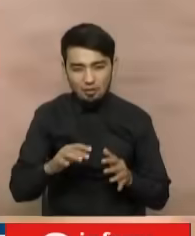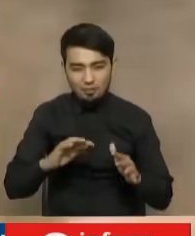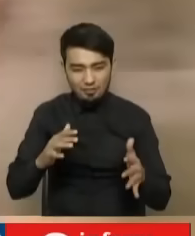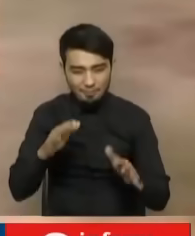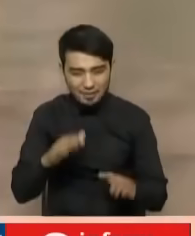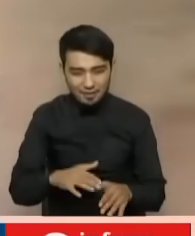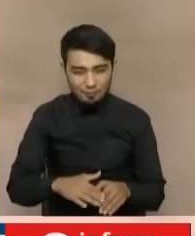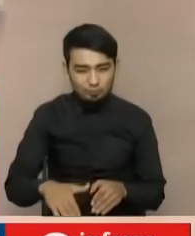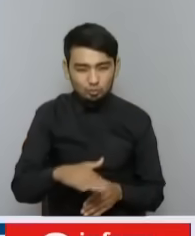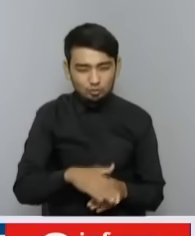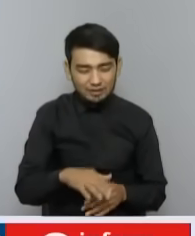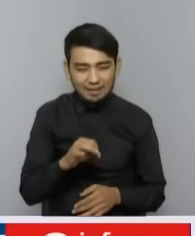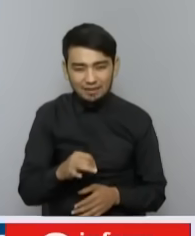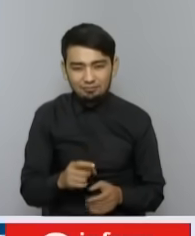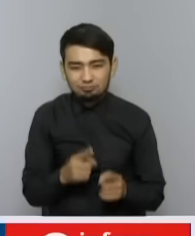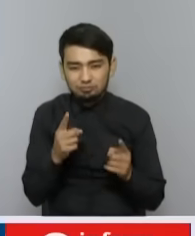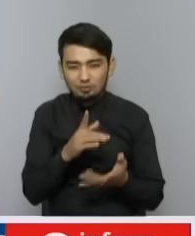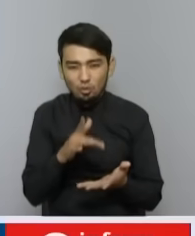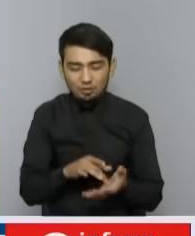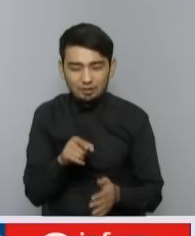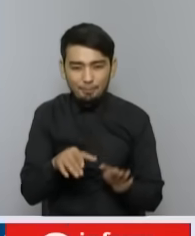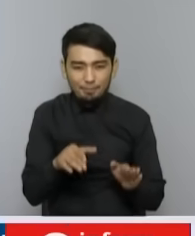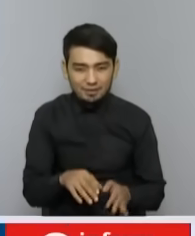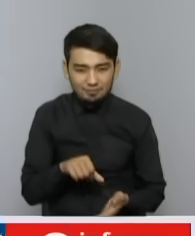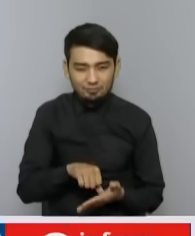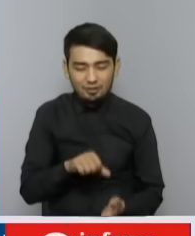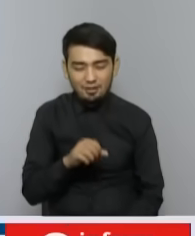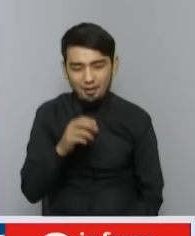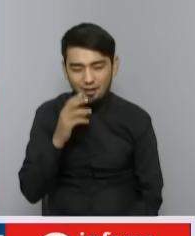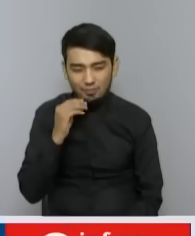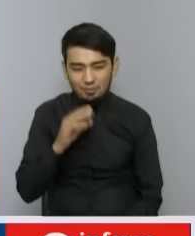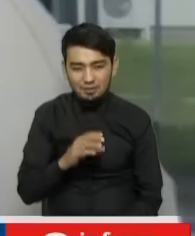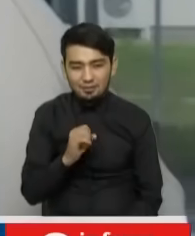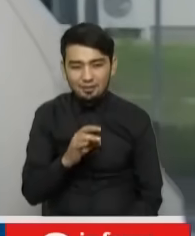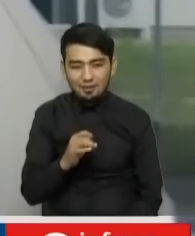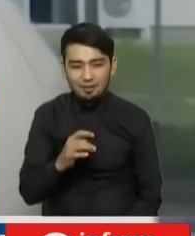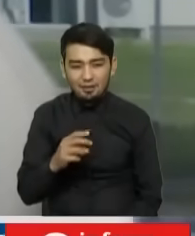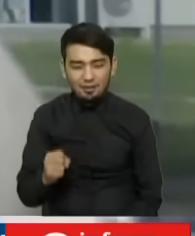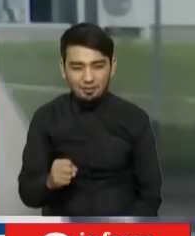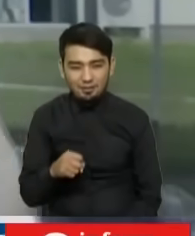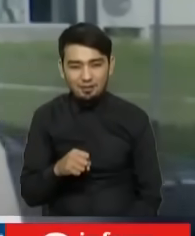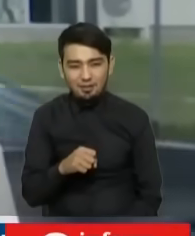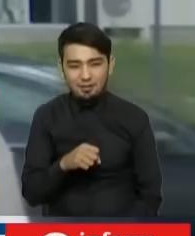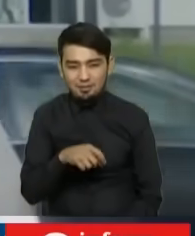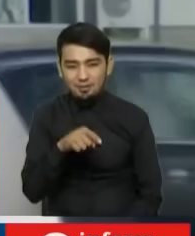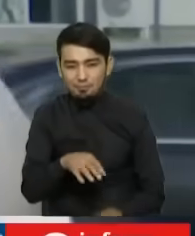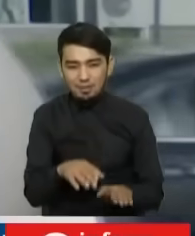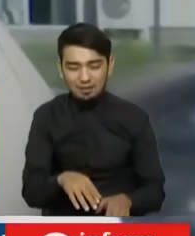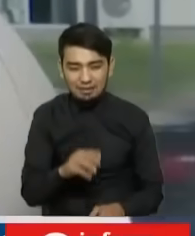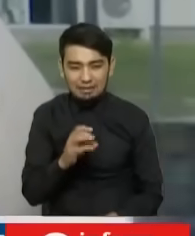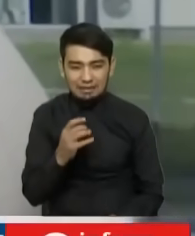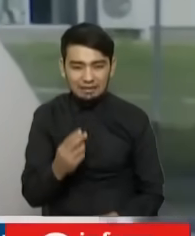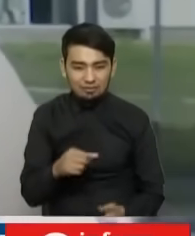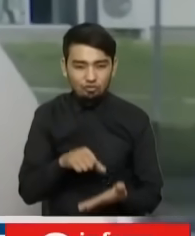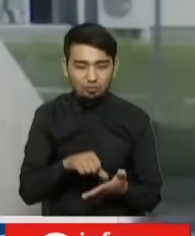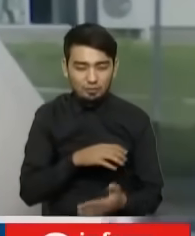қалаларда жүргізілгенін жеткізді. Негізгі сахна Елордадағы Сарыарқа сауда ойын сауық орталығында түсірілген. Съемочной команде мы предоставили. Сүрлім